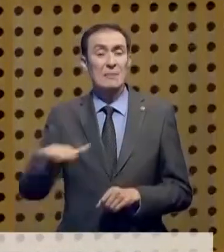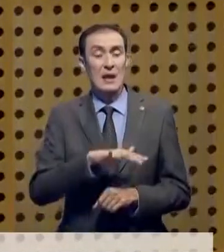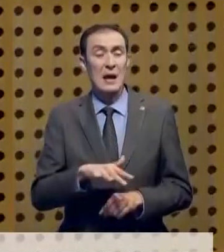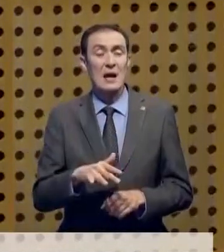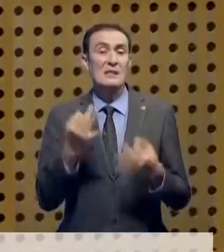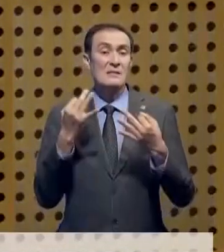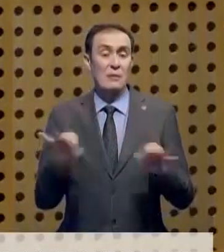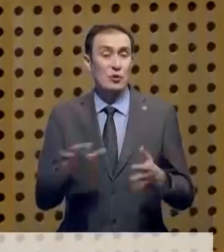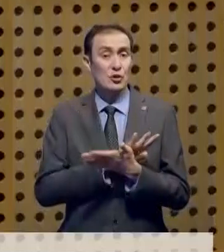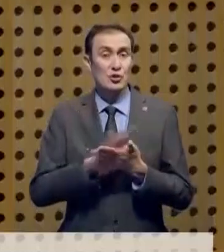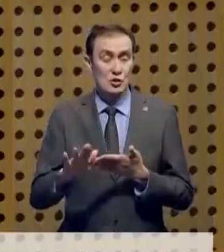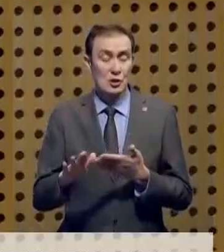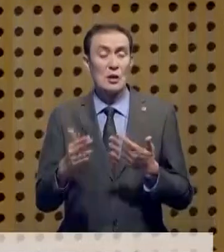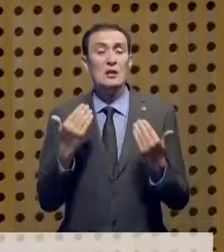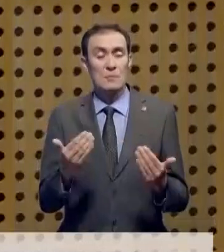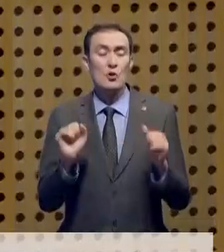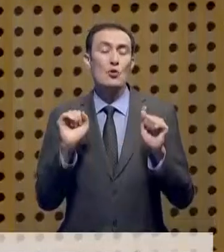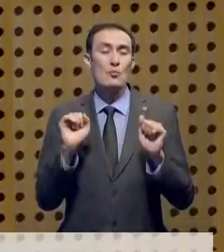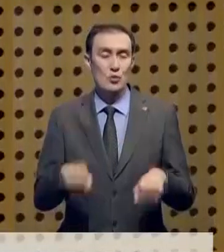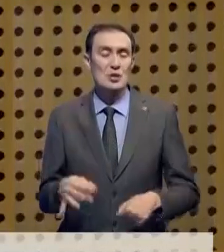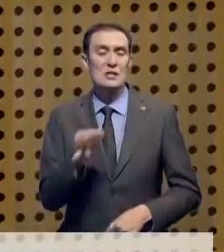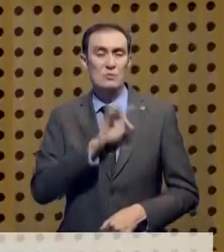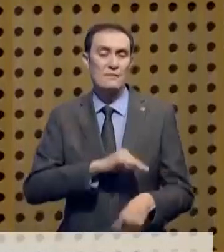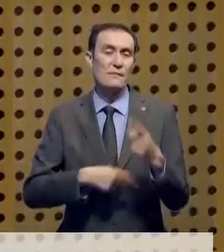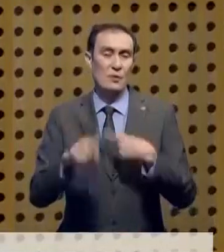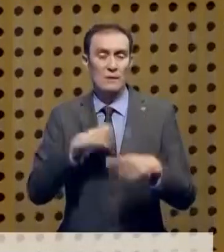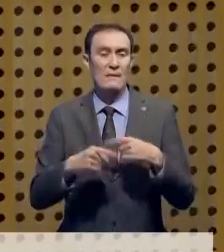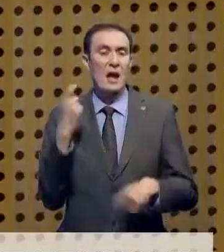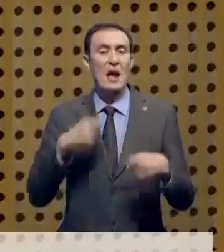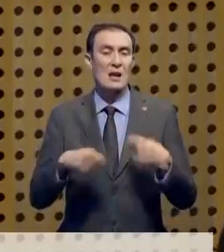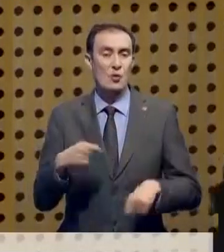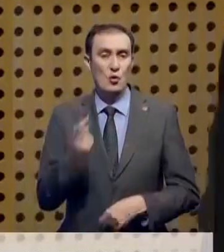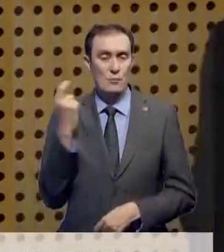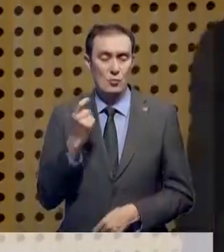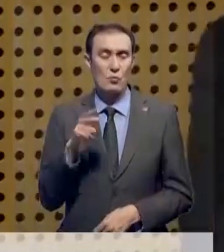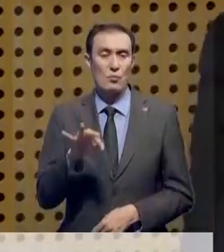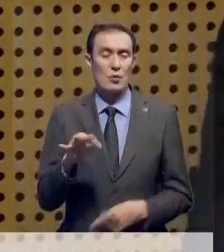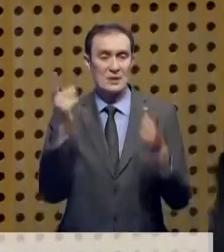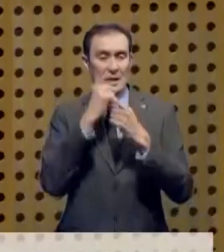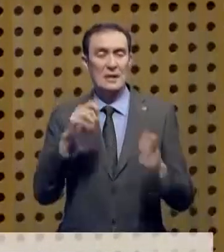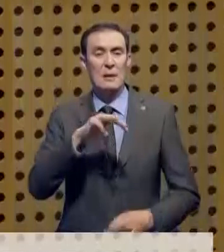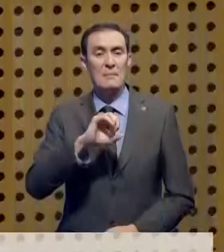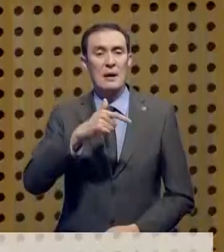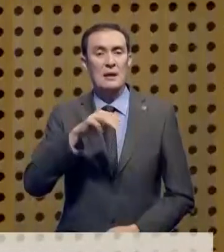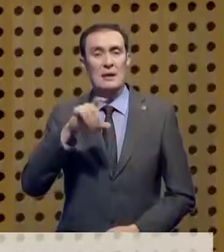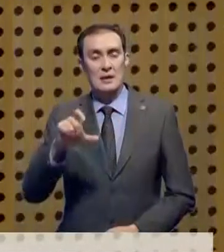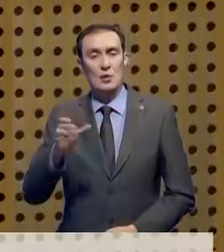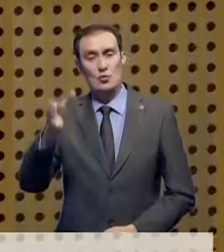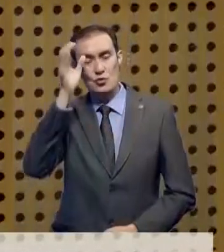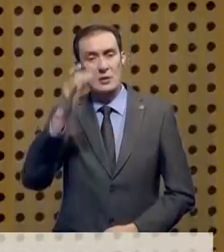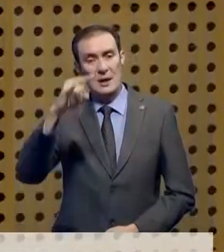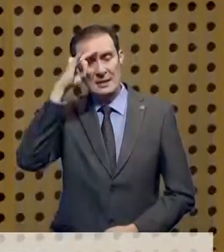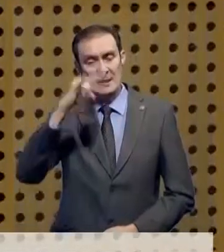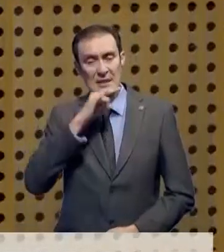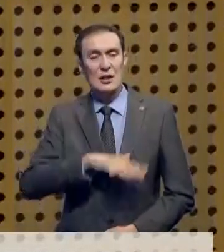опасные радиационные места, потенциально могут быть использованы в экономических целях. Согласно данным МАГАТЭ и казахстанских ученых, эта